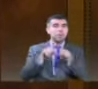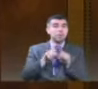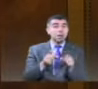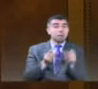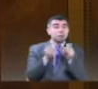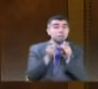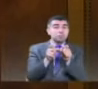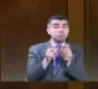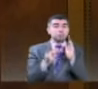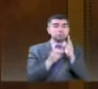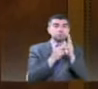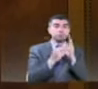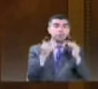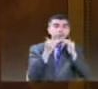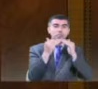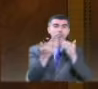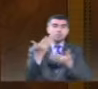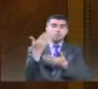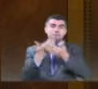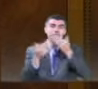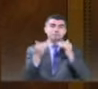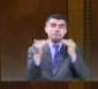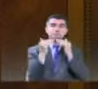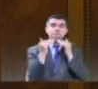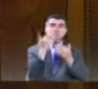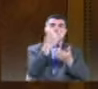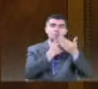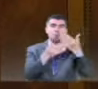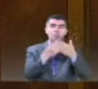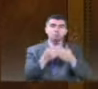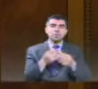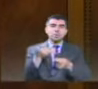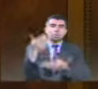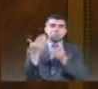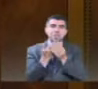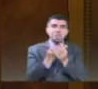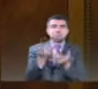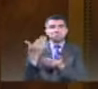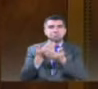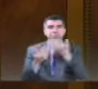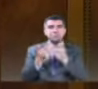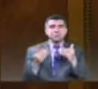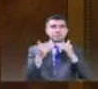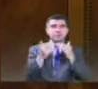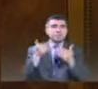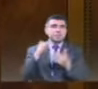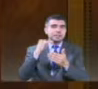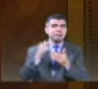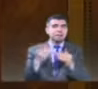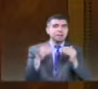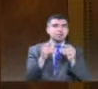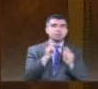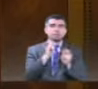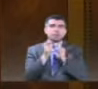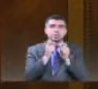إنجاح مدى تطابق مستوى وجهات النظر حول القضايا ذات الاهتمام المشترك، وكذا على مقاربة تشاورية